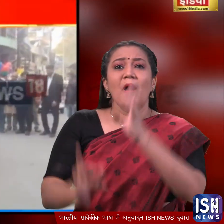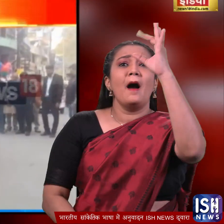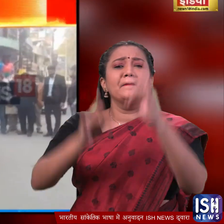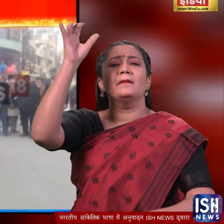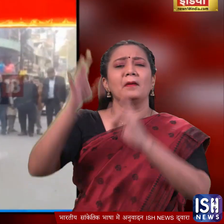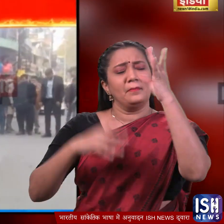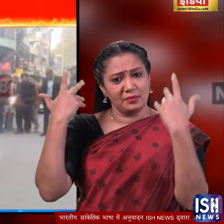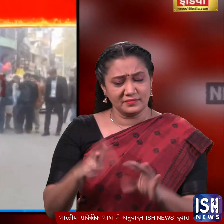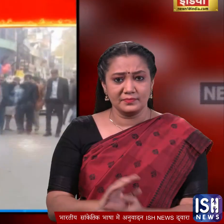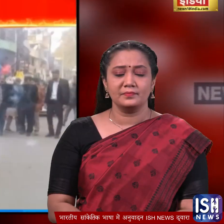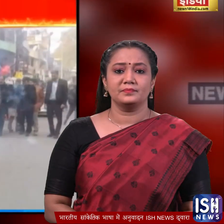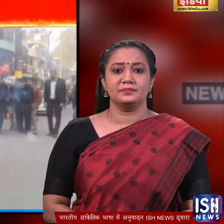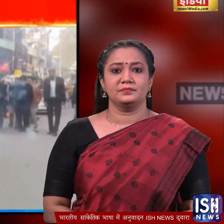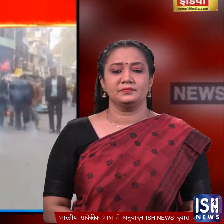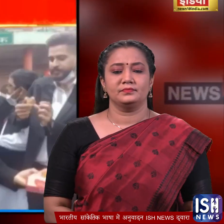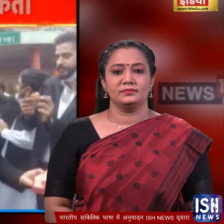की।